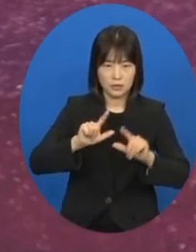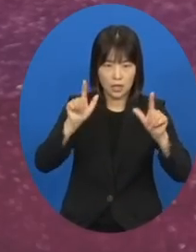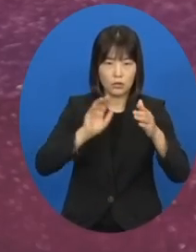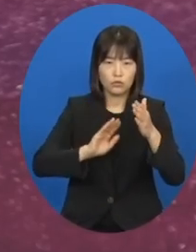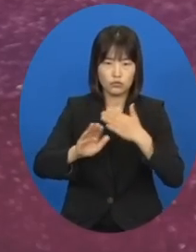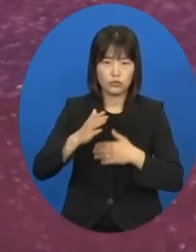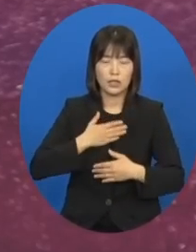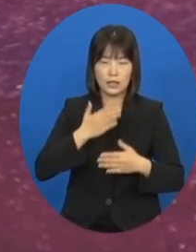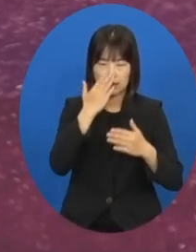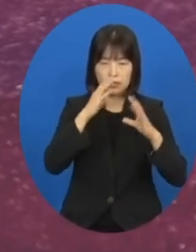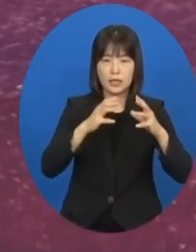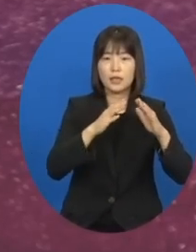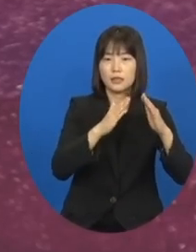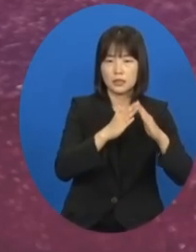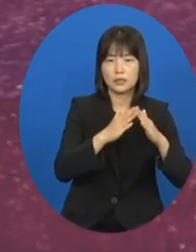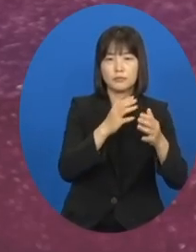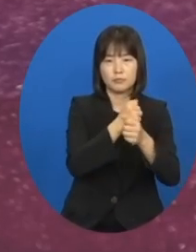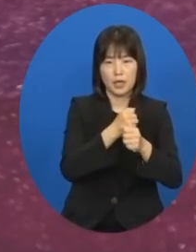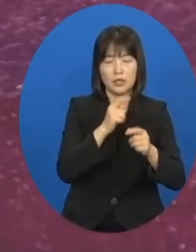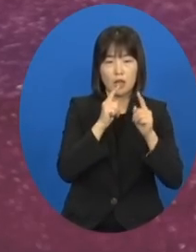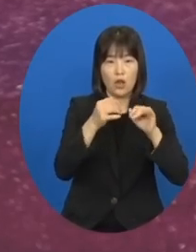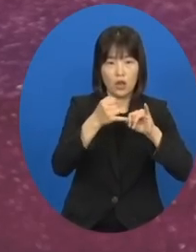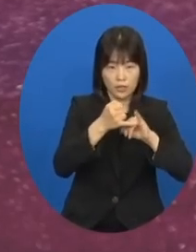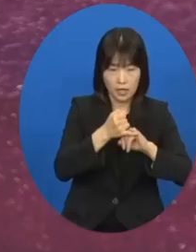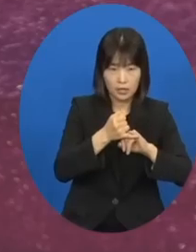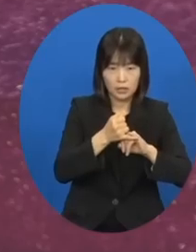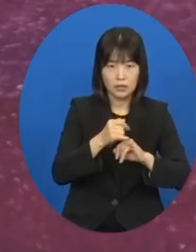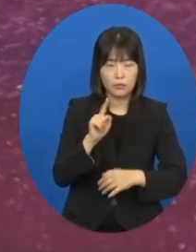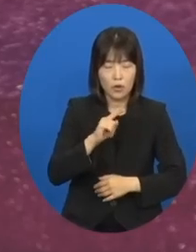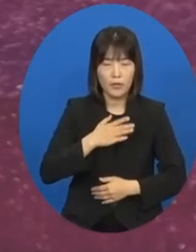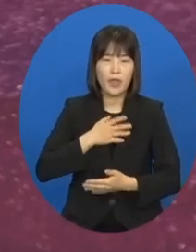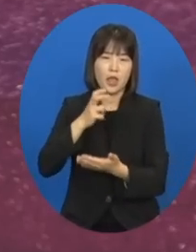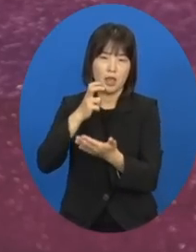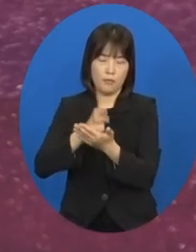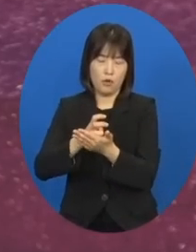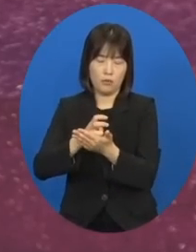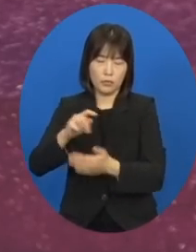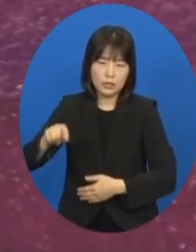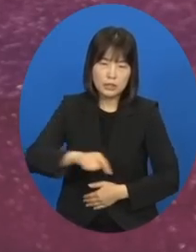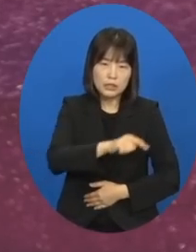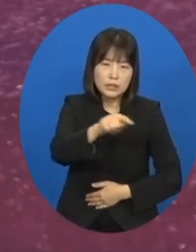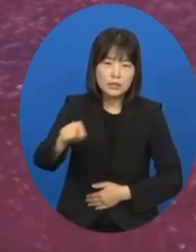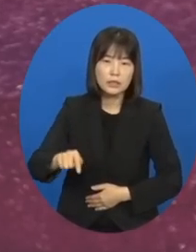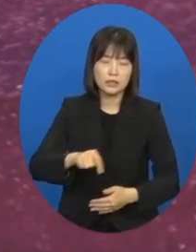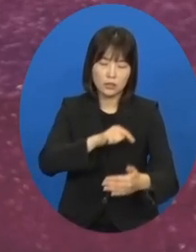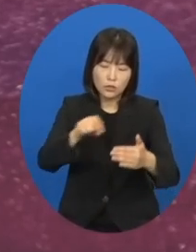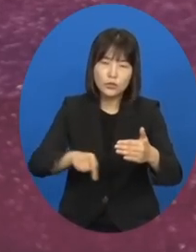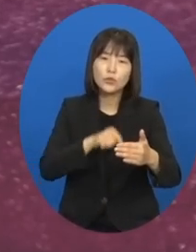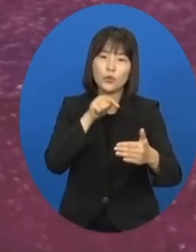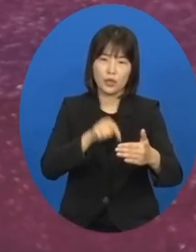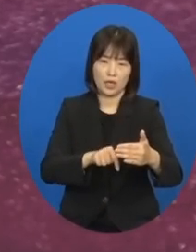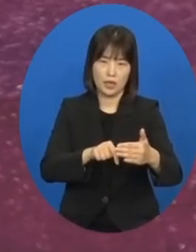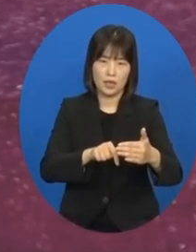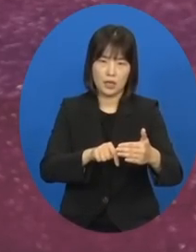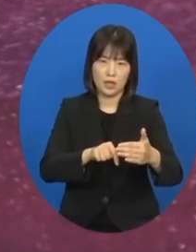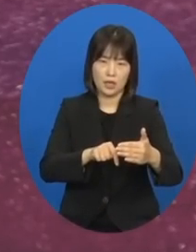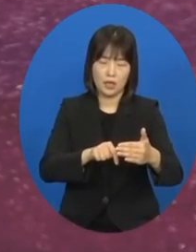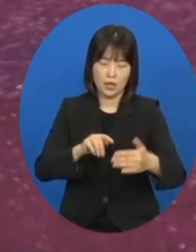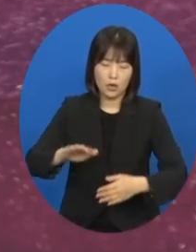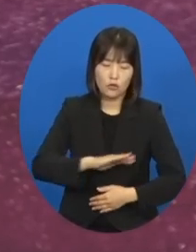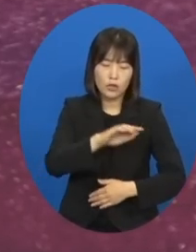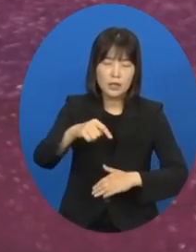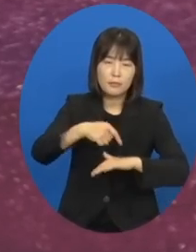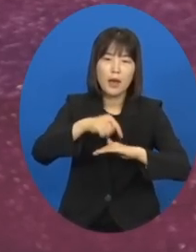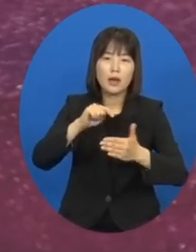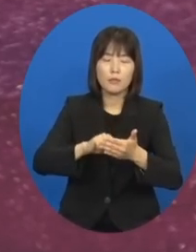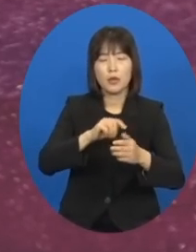후에 내가 이스라엘 직감 맺을 언약을 이러하니 내가 나의 법을 어디에 새겨져요 그들의 속에 우리